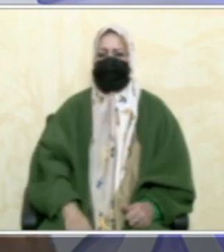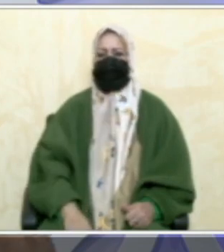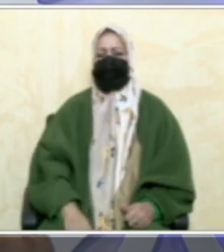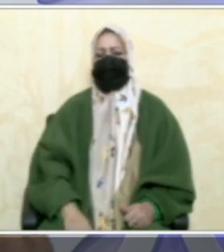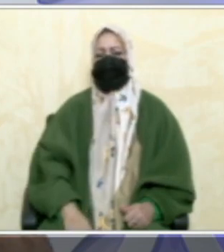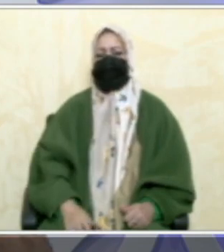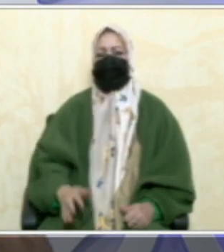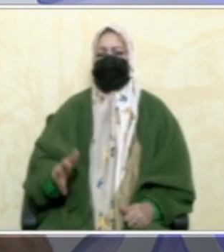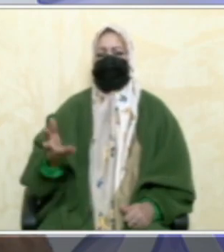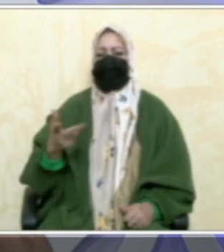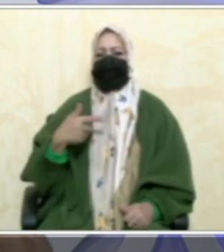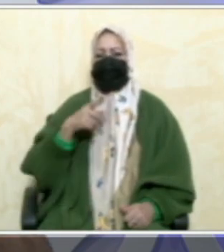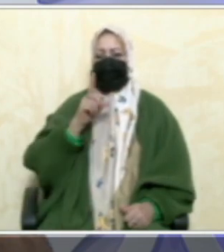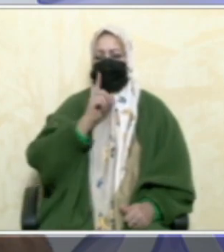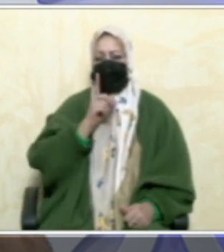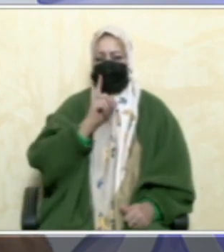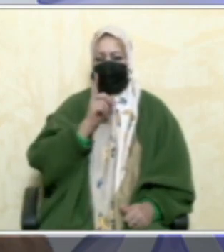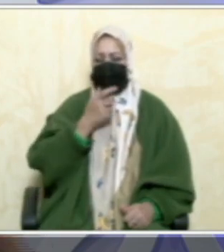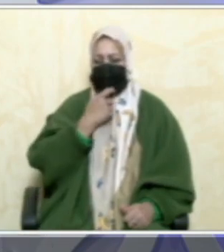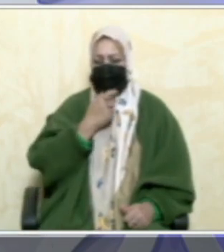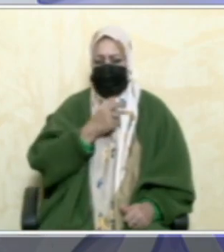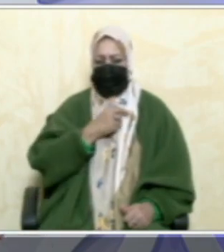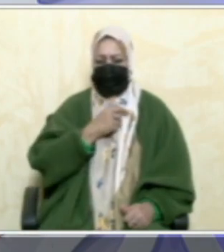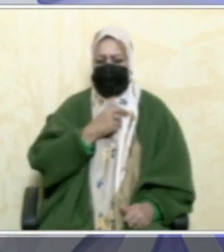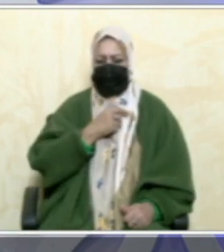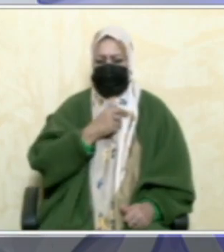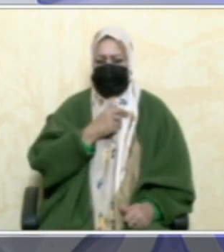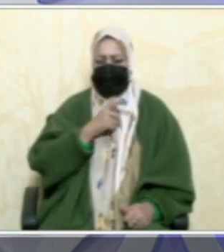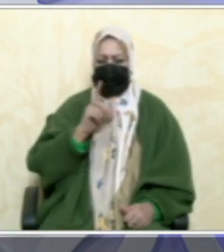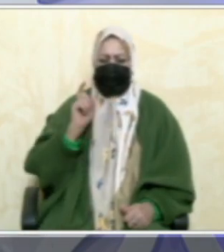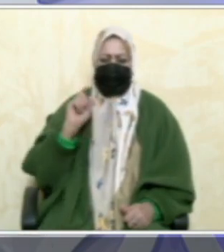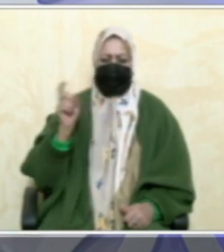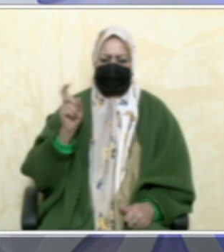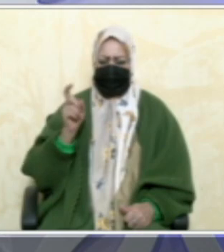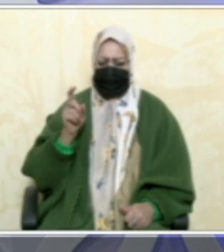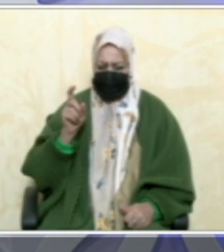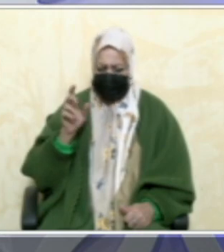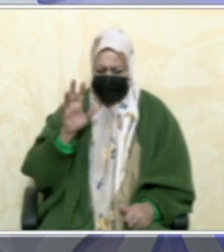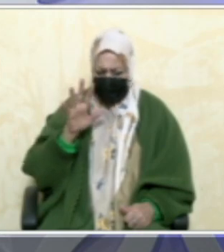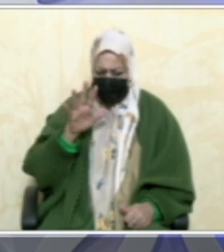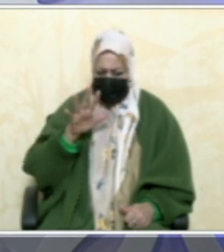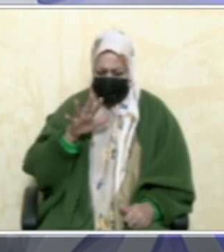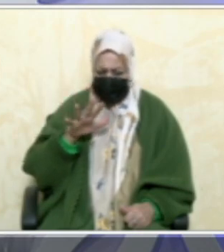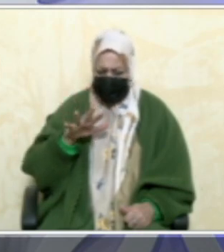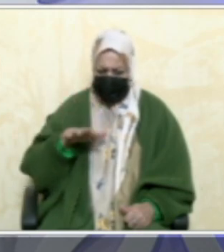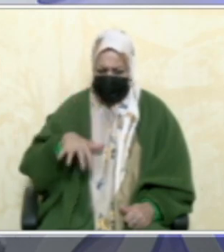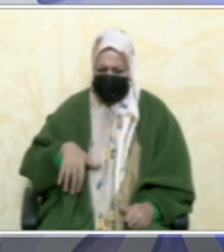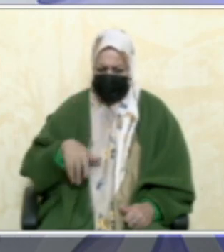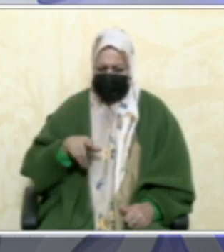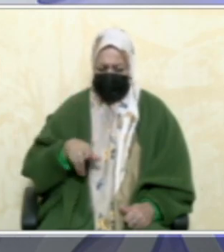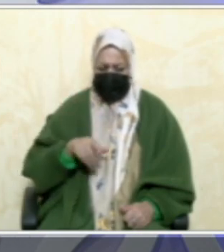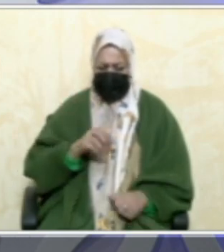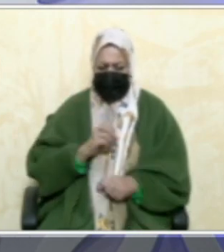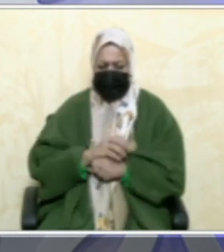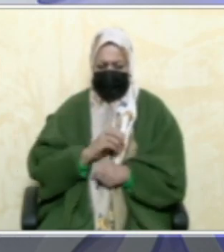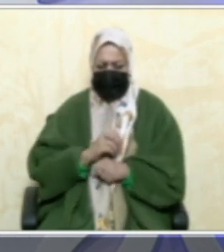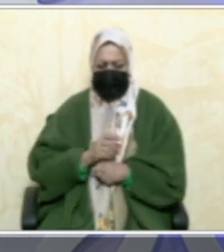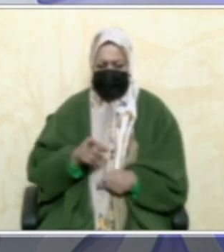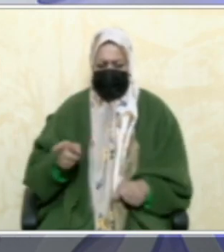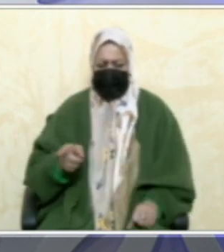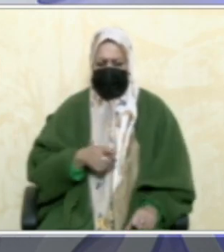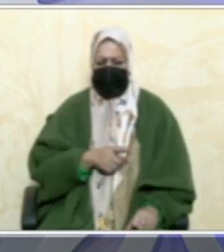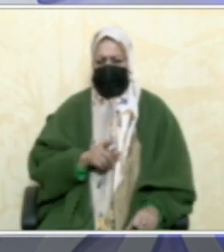فلقتها كلها كفر صريح، فقلت لها: كيف أنت هيك تقري في البنت الكلام هذا؟ قلت لها: لا والله هذا منهج